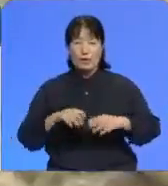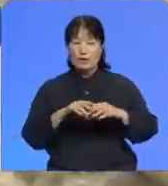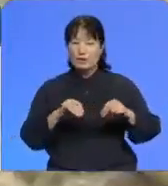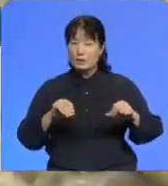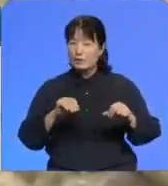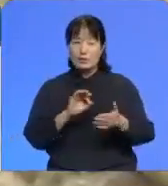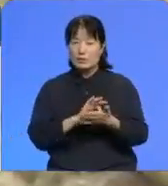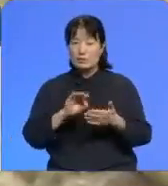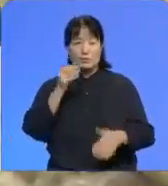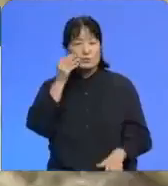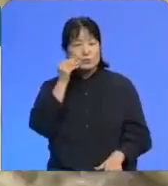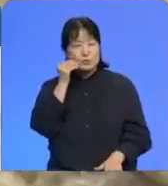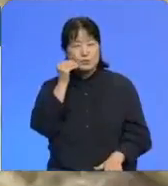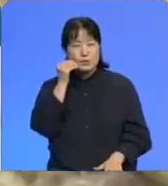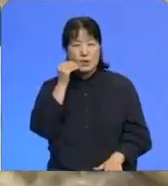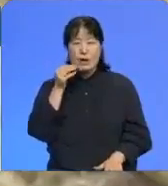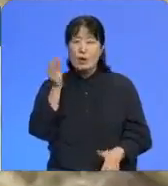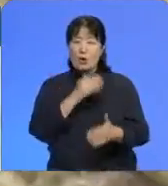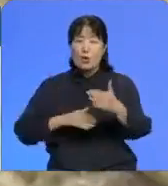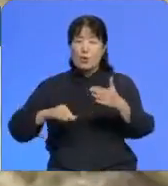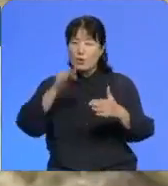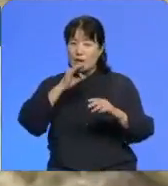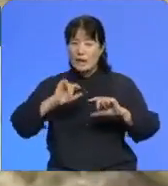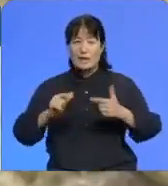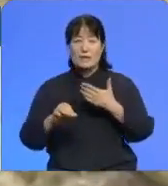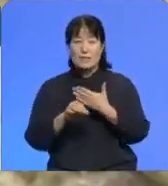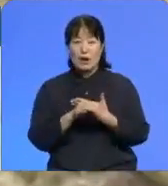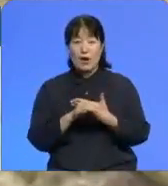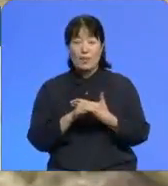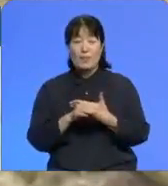하면은 공익을 위한 것이 아니면은 다시